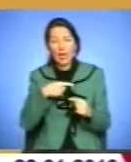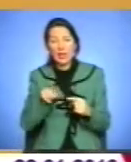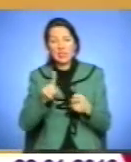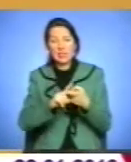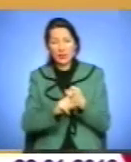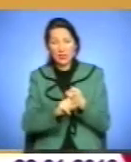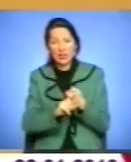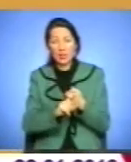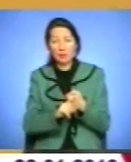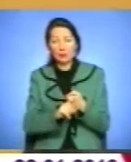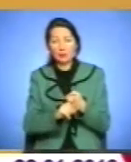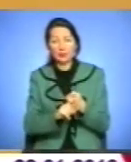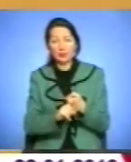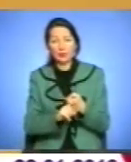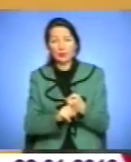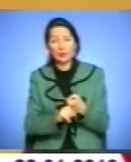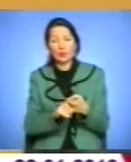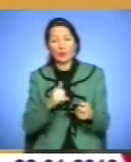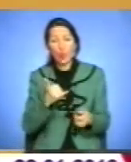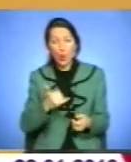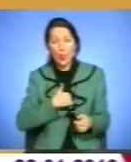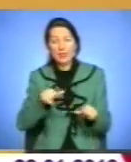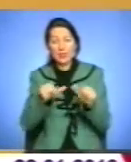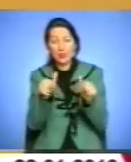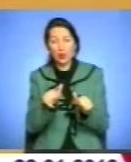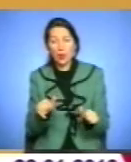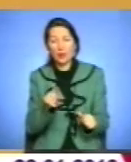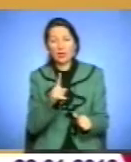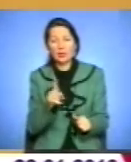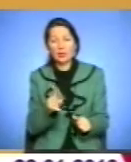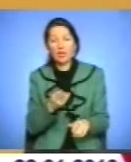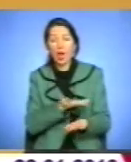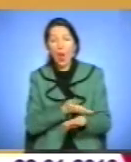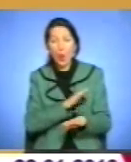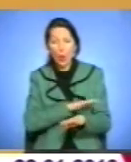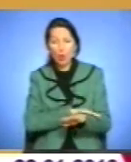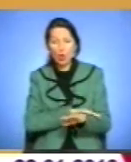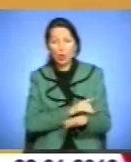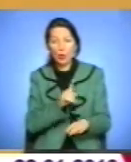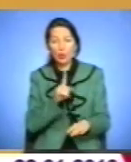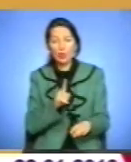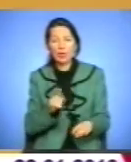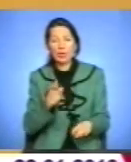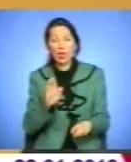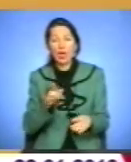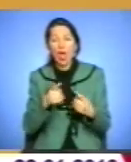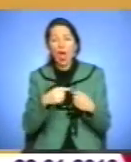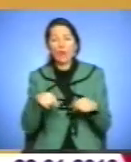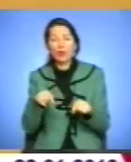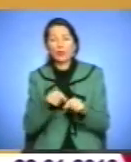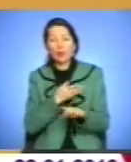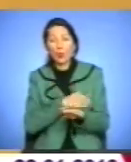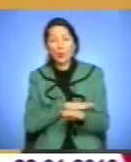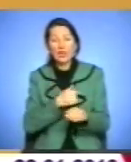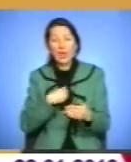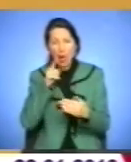зв'язки у нас сформовані із Польщею, із воєводствами Польщі. Я